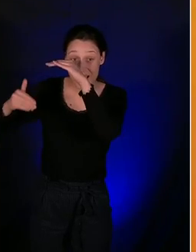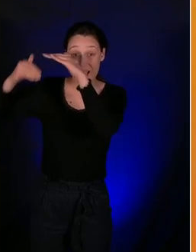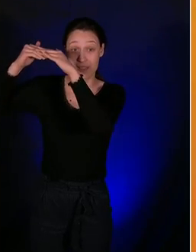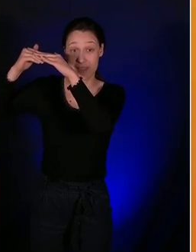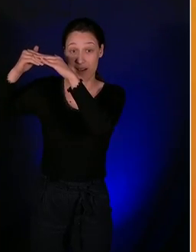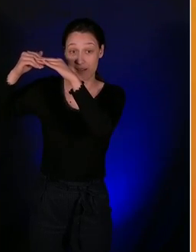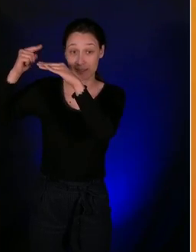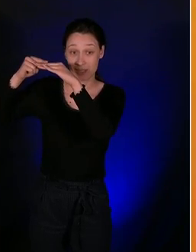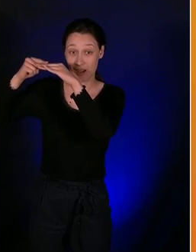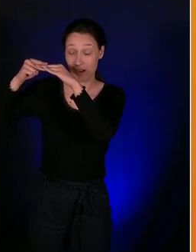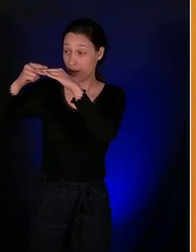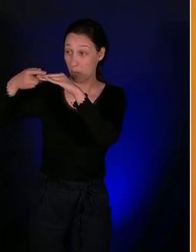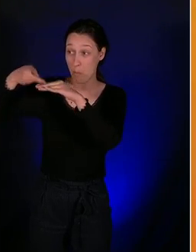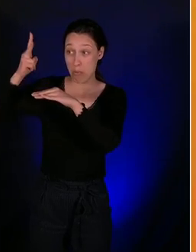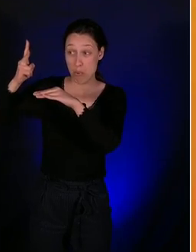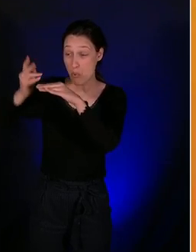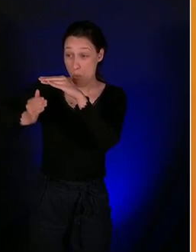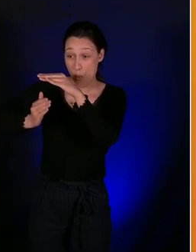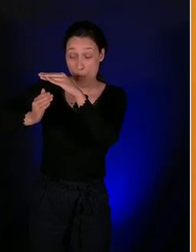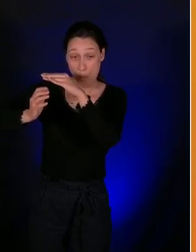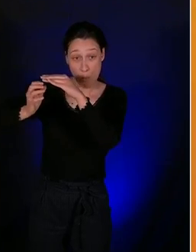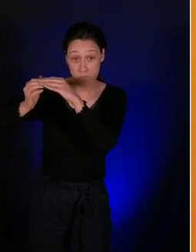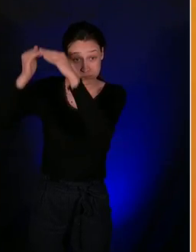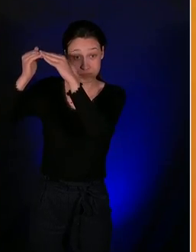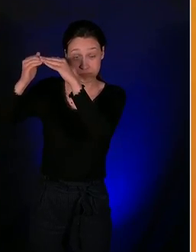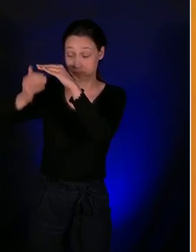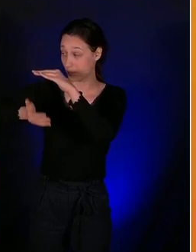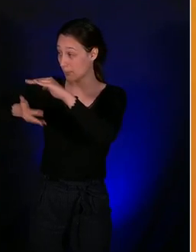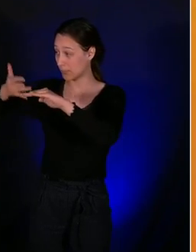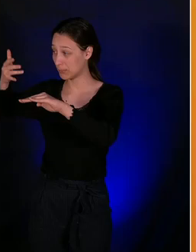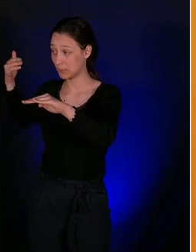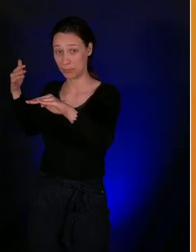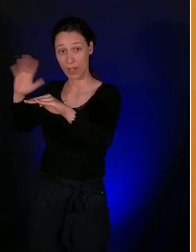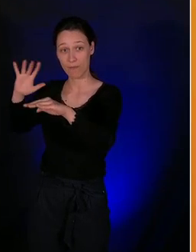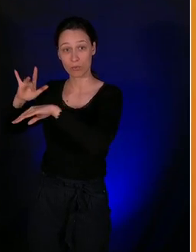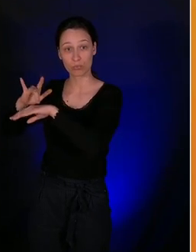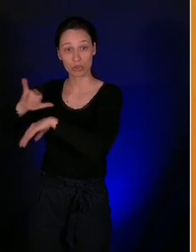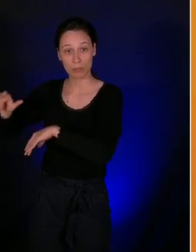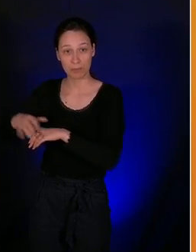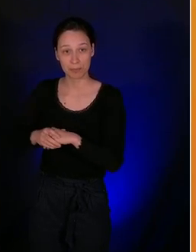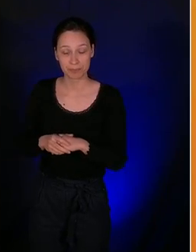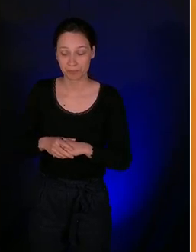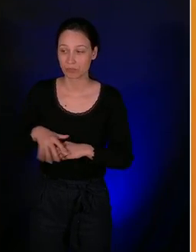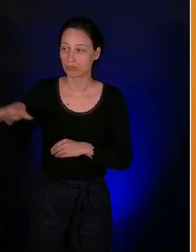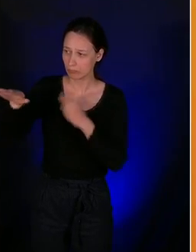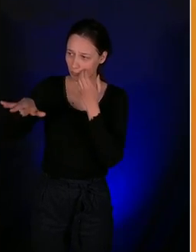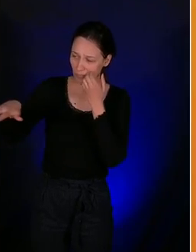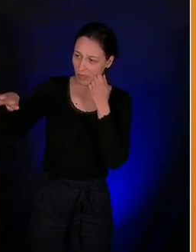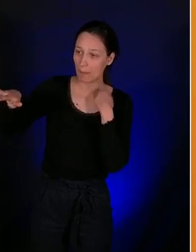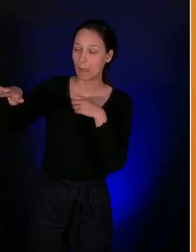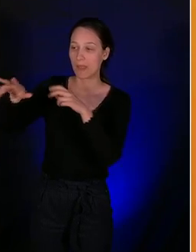à 45%. Les milieux dirigeants du monde agricole, les industriels comme les